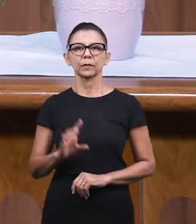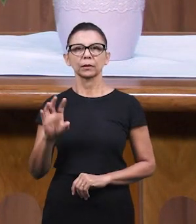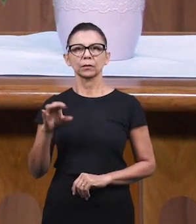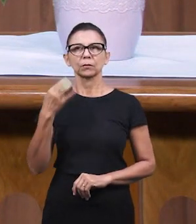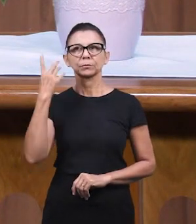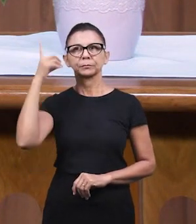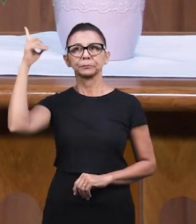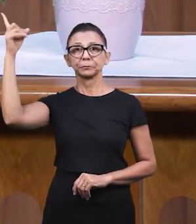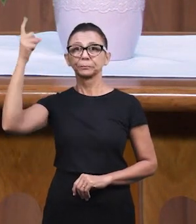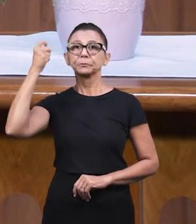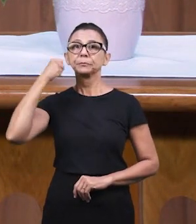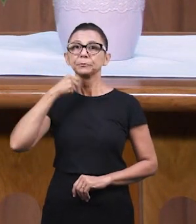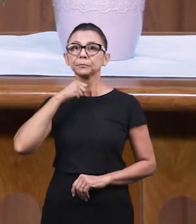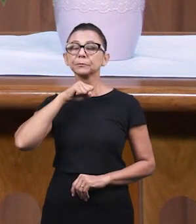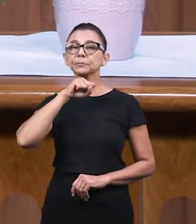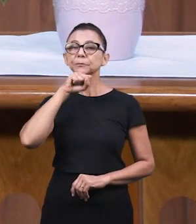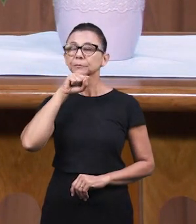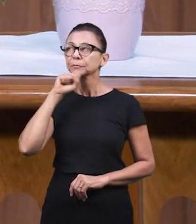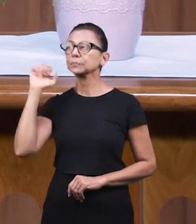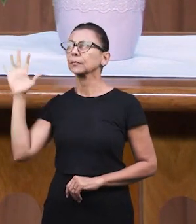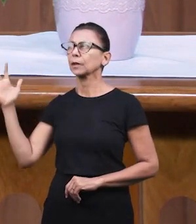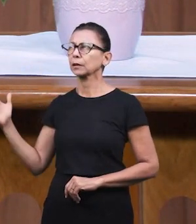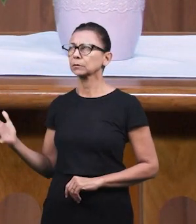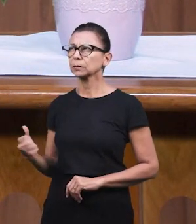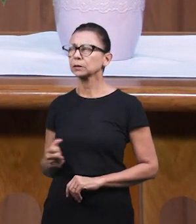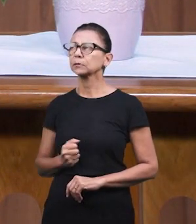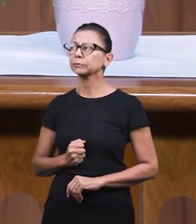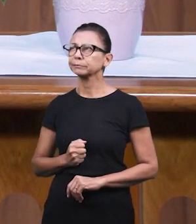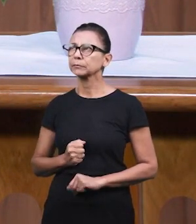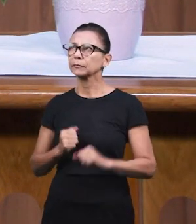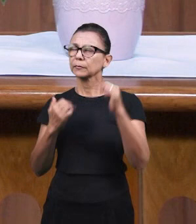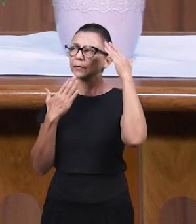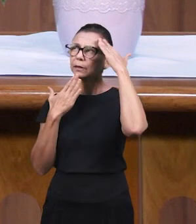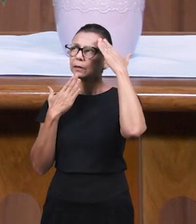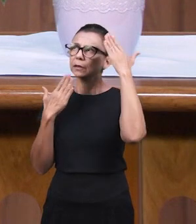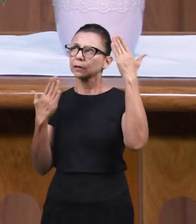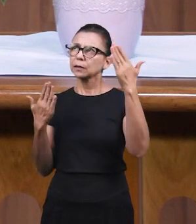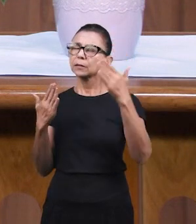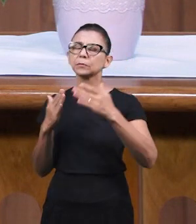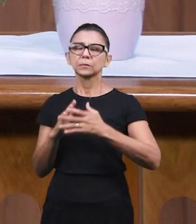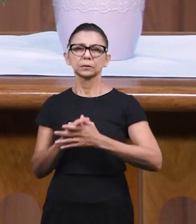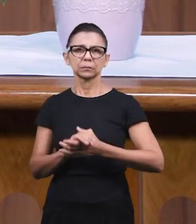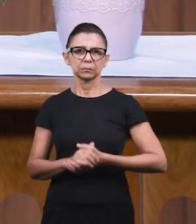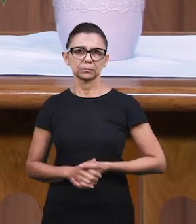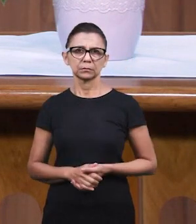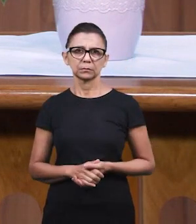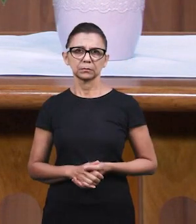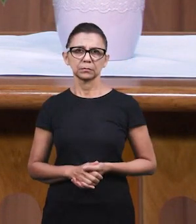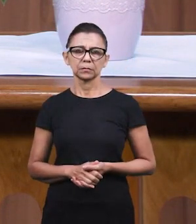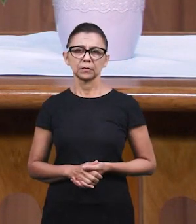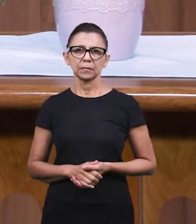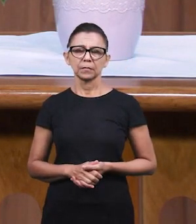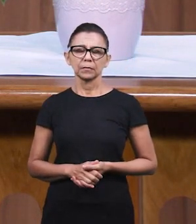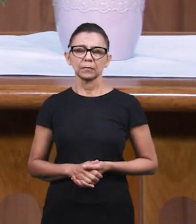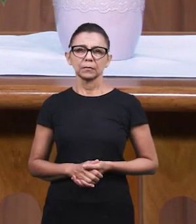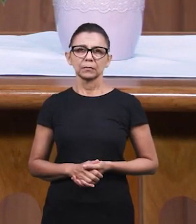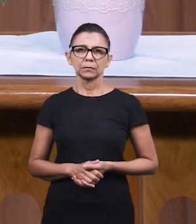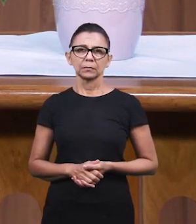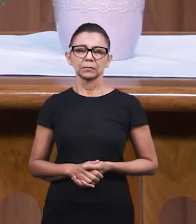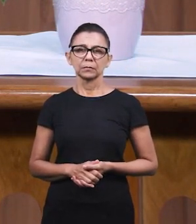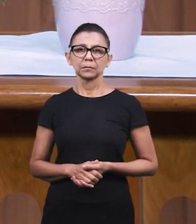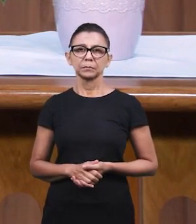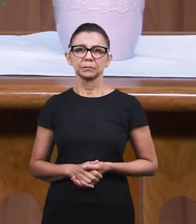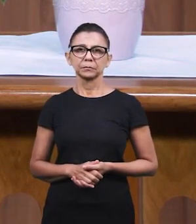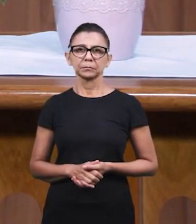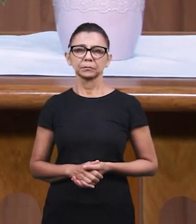Господу. Наш Бог и Отец, мы славим Тебя и прославляем Тебя, ибо